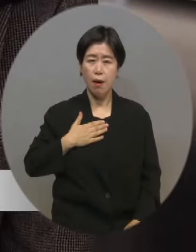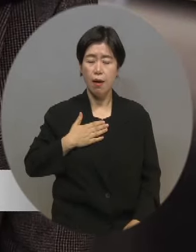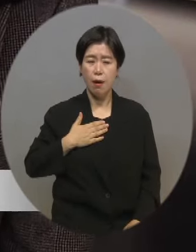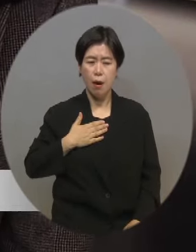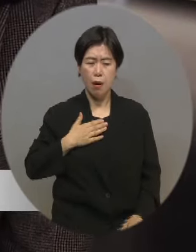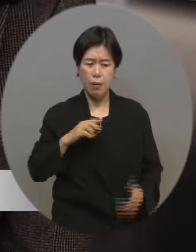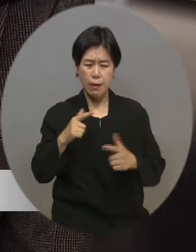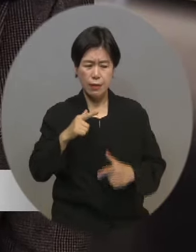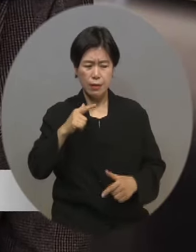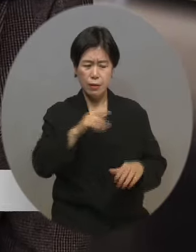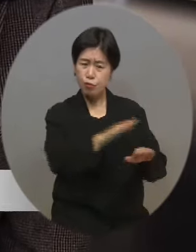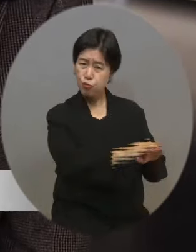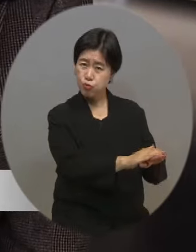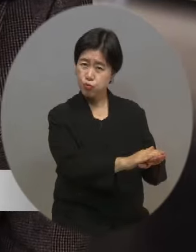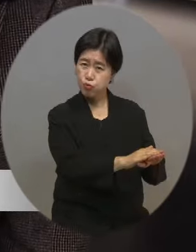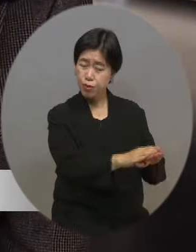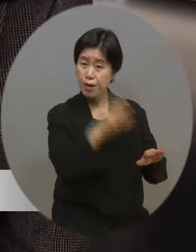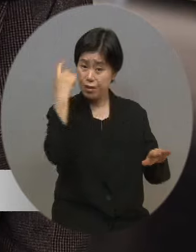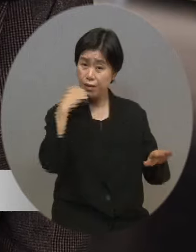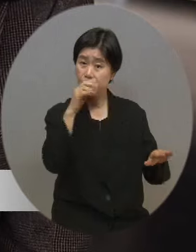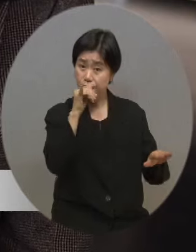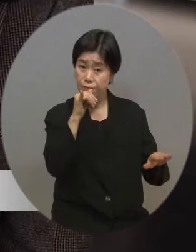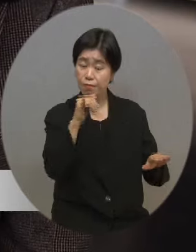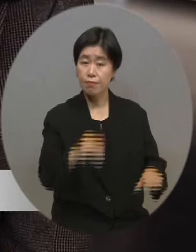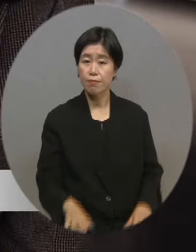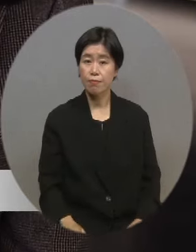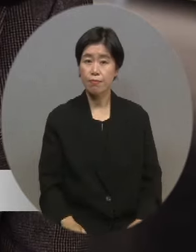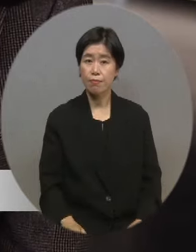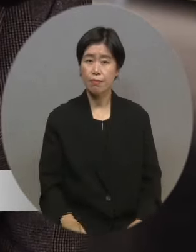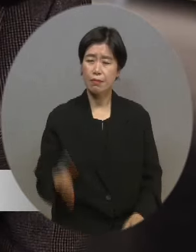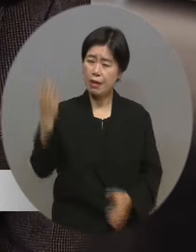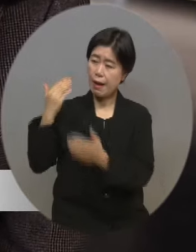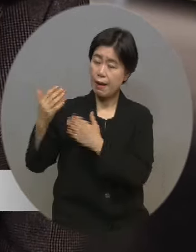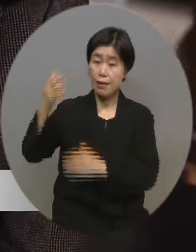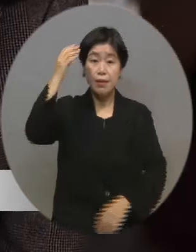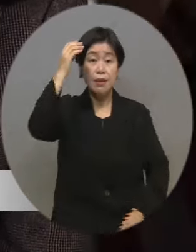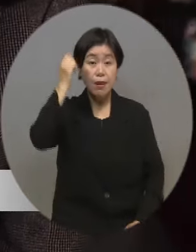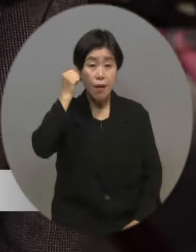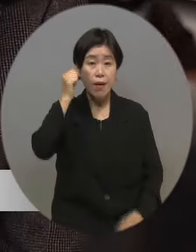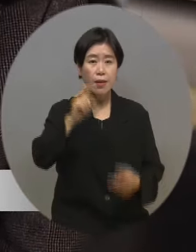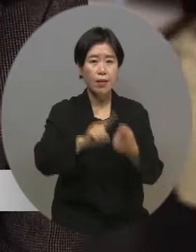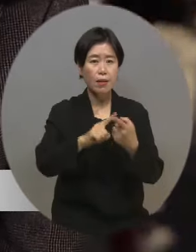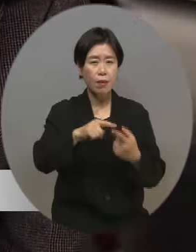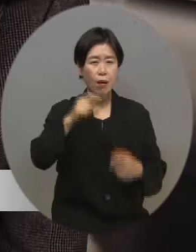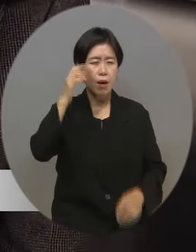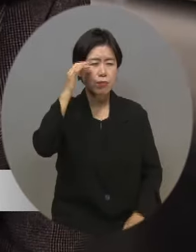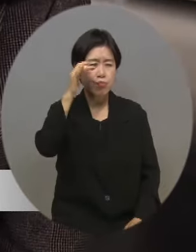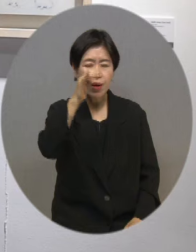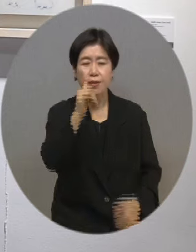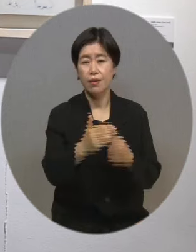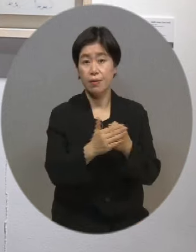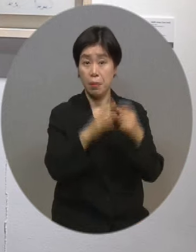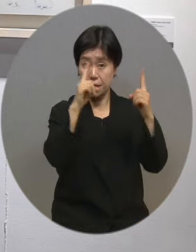쉽지 않은 일인데 그래서 그런 오래된 기억을 찍어보고자 하셨다고